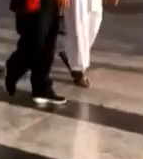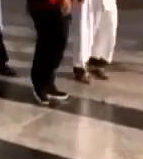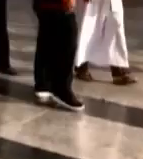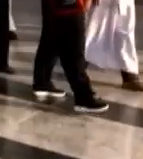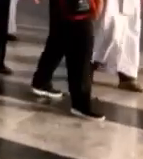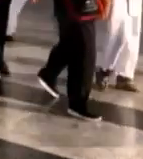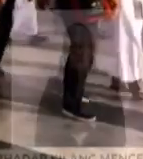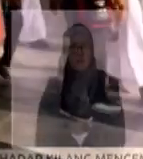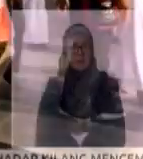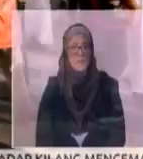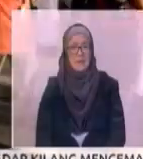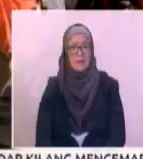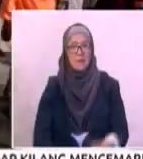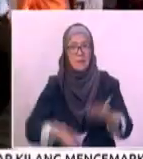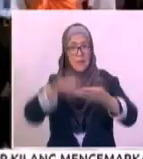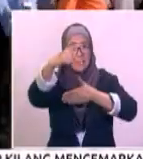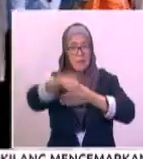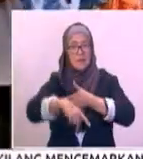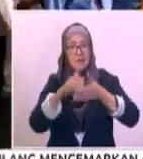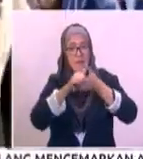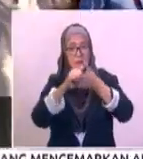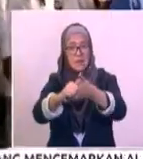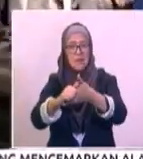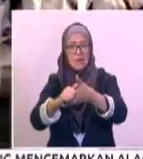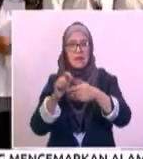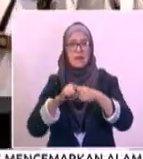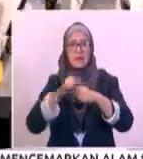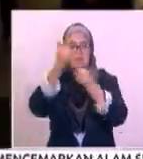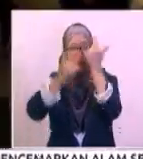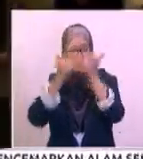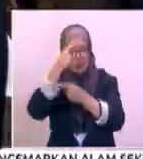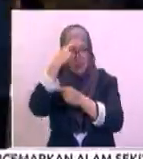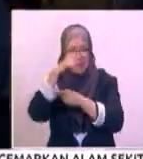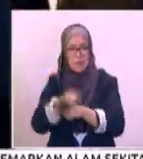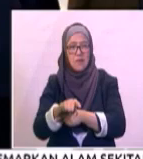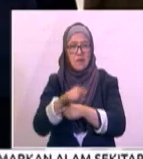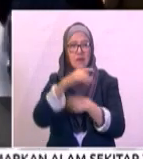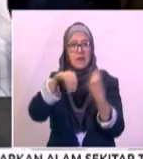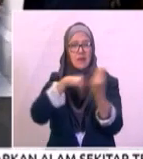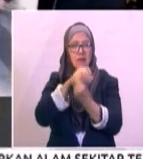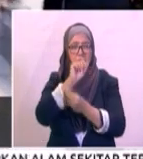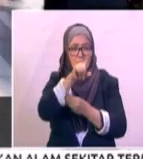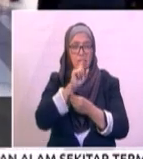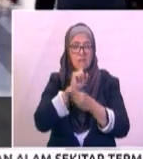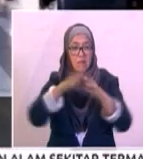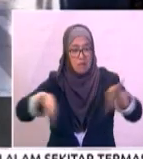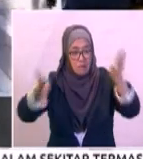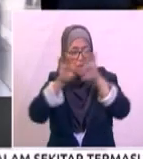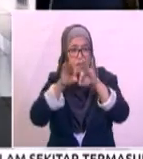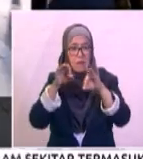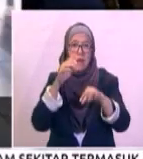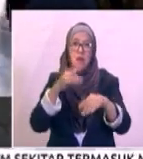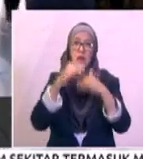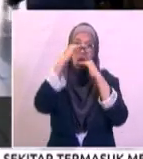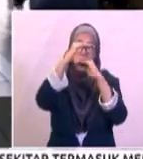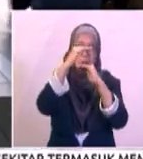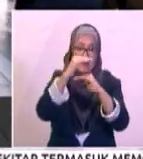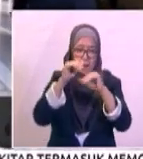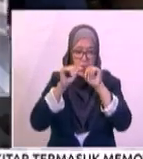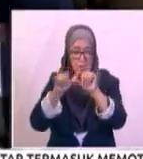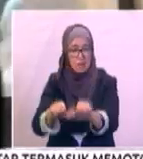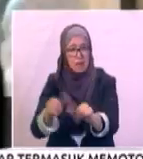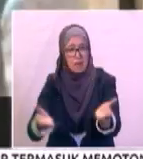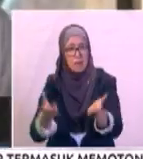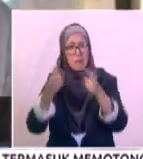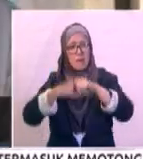Program bimbingan serta ziarah untuk jemaah merangkumi pelbagai perkara penting walaupun tempoh mereka berada di Madinah berbeza, iaitu antara 5 ke 6